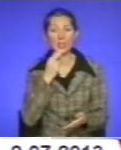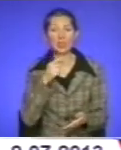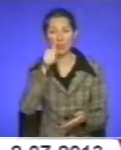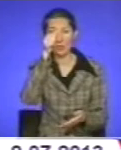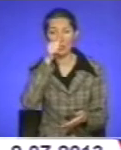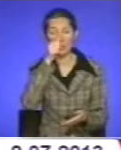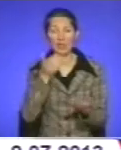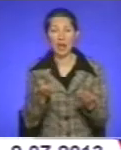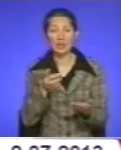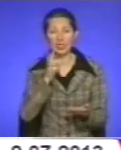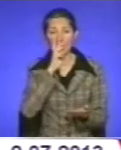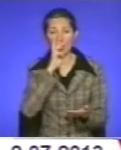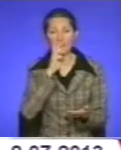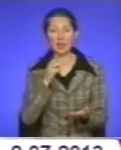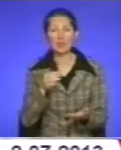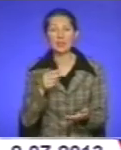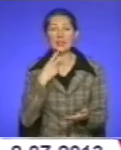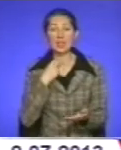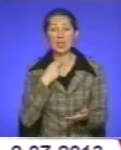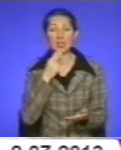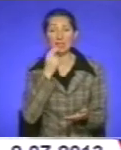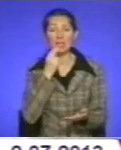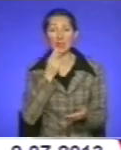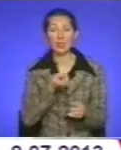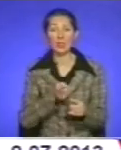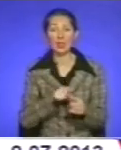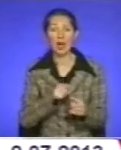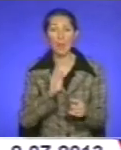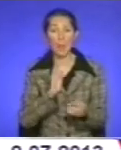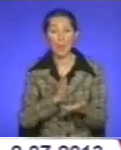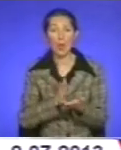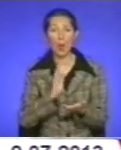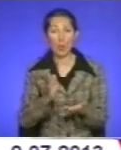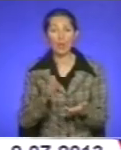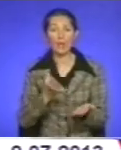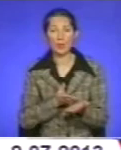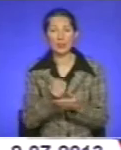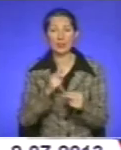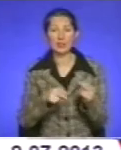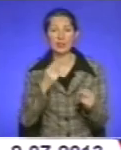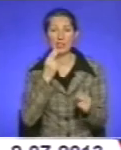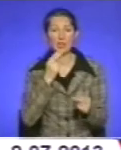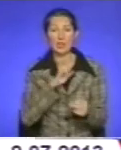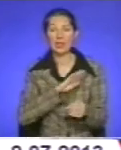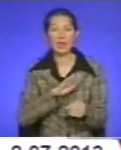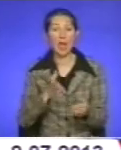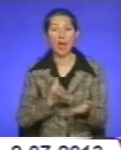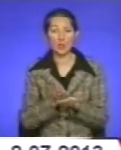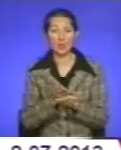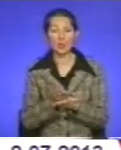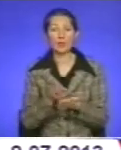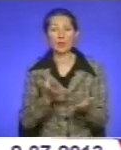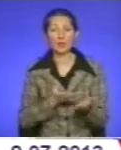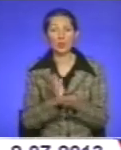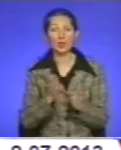але заробітна плата за червень, яка б мала бути виплачена в кінці червня, вона не виплачена. Виплачена тільки початково, тому що